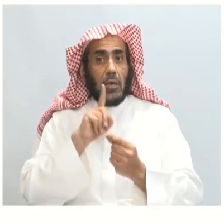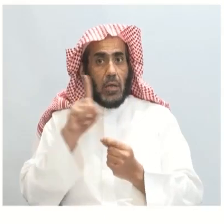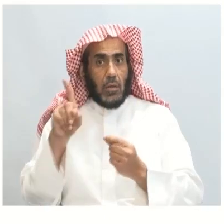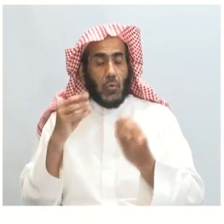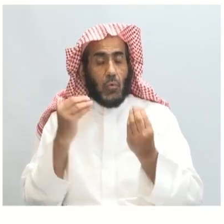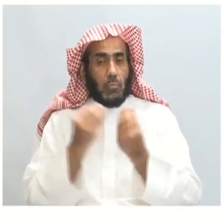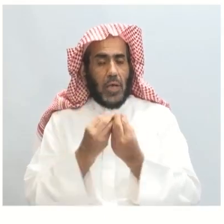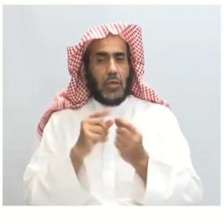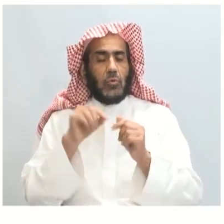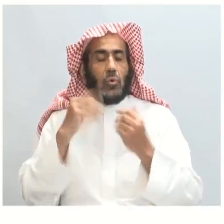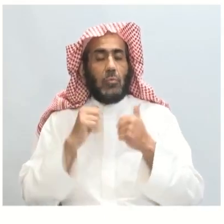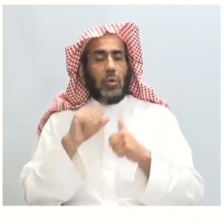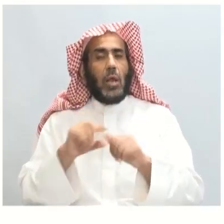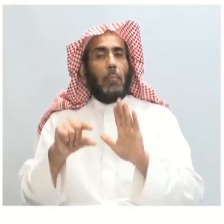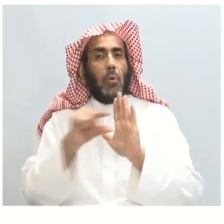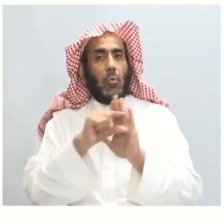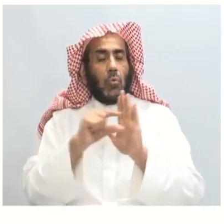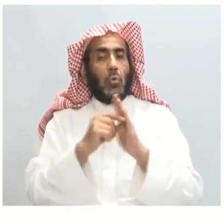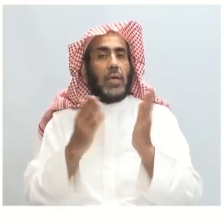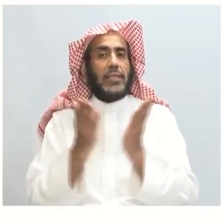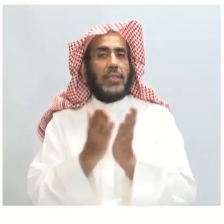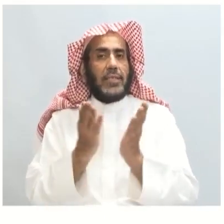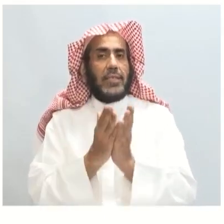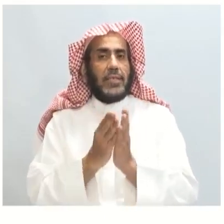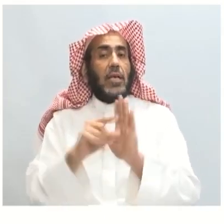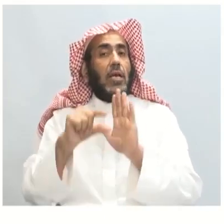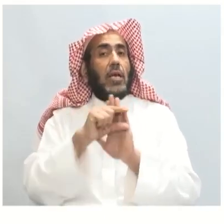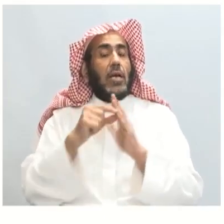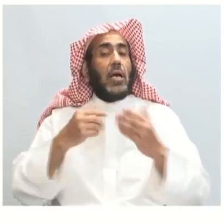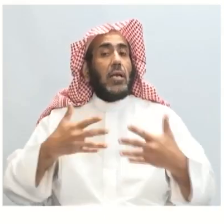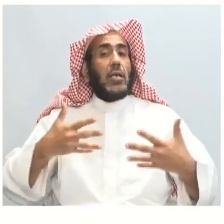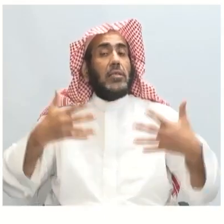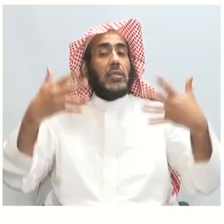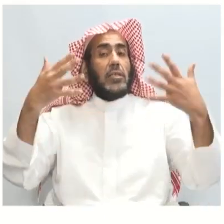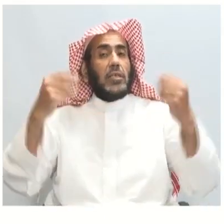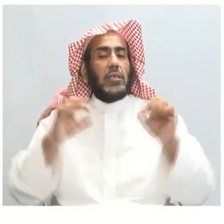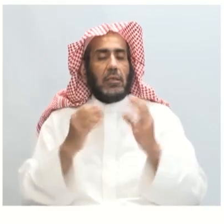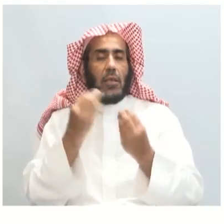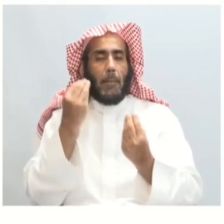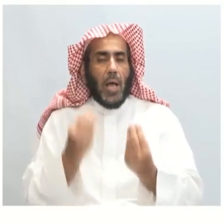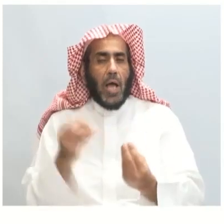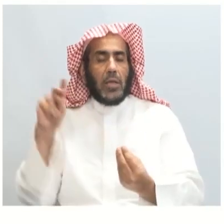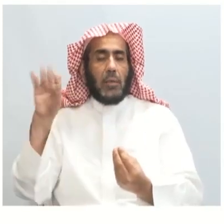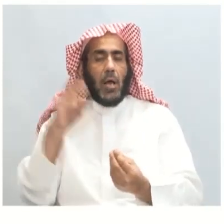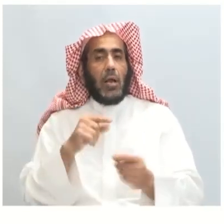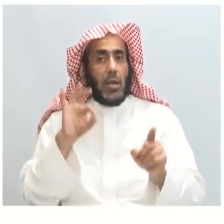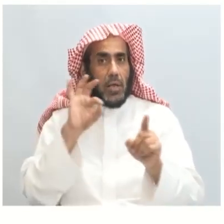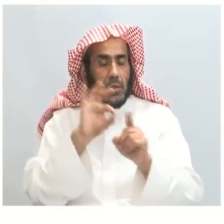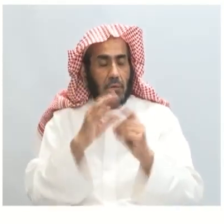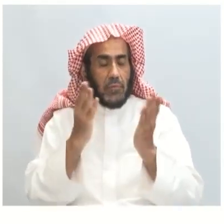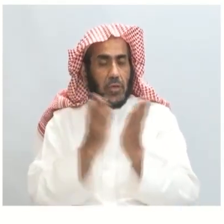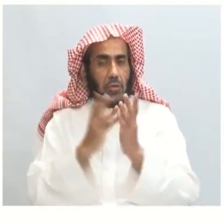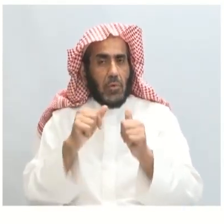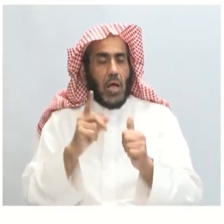معا طلابي وطالبات الى موضوع الدرس النص الشعري تمحا اهداف درس اليوم